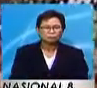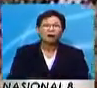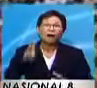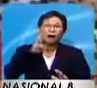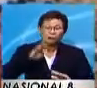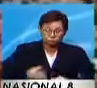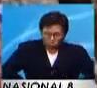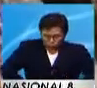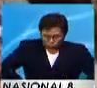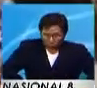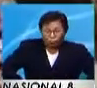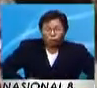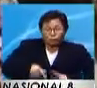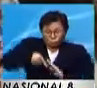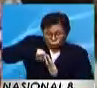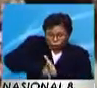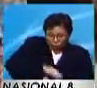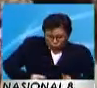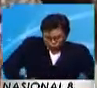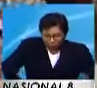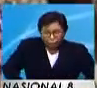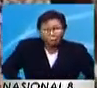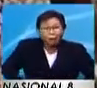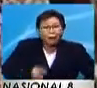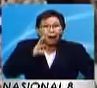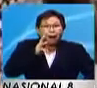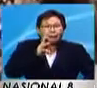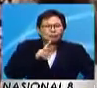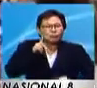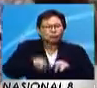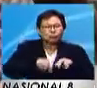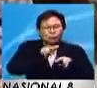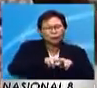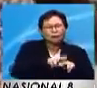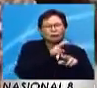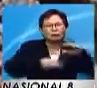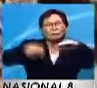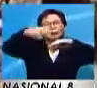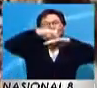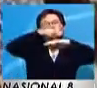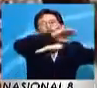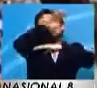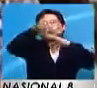pinggang dalam tak duduk langsung kiranya nak naik